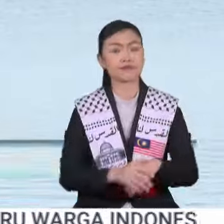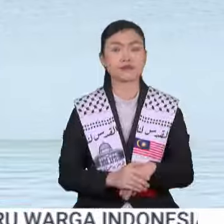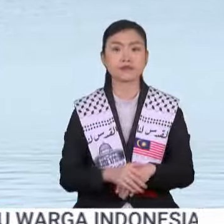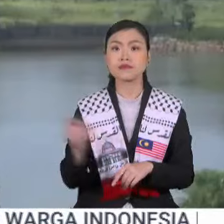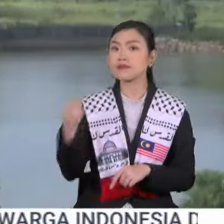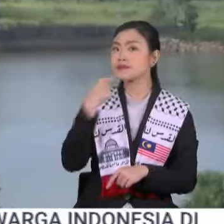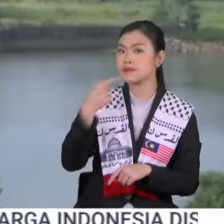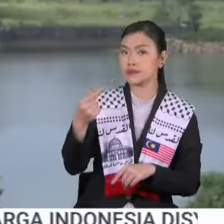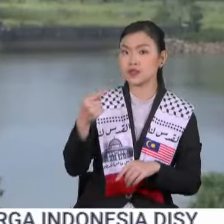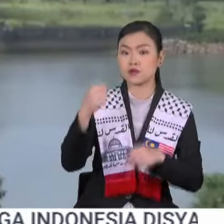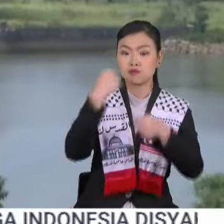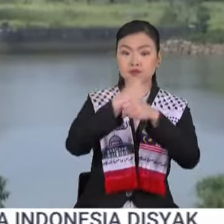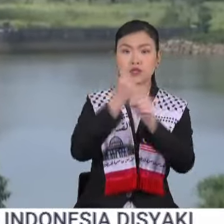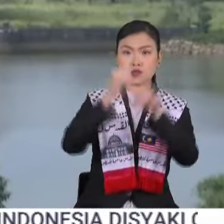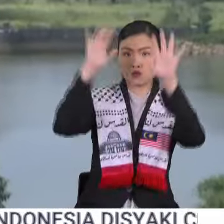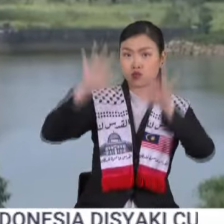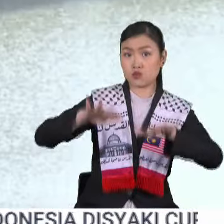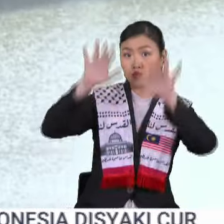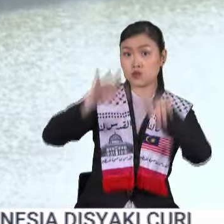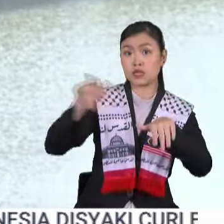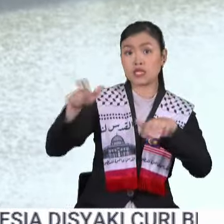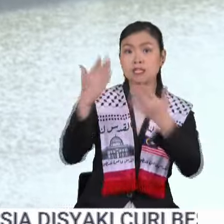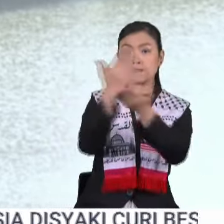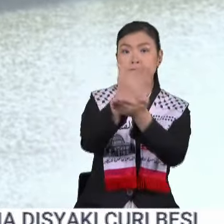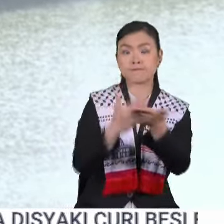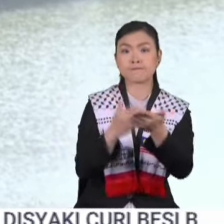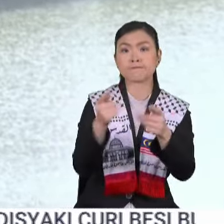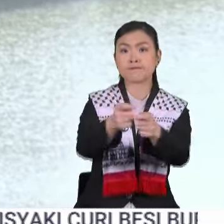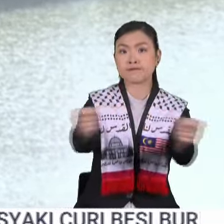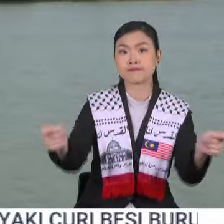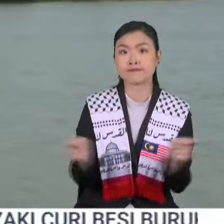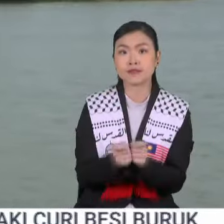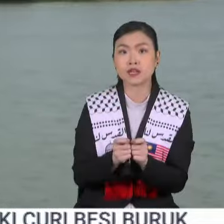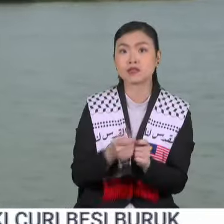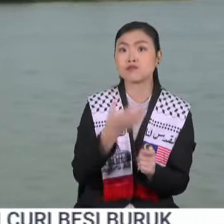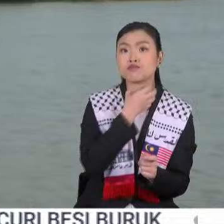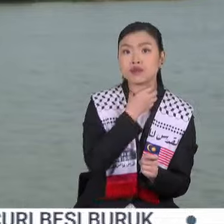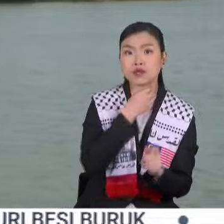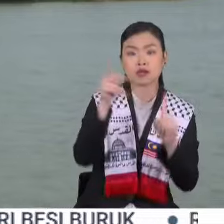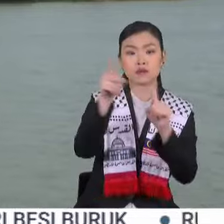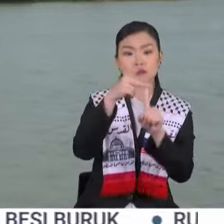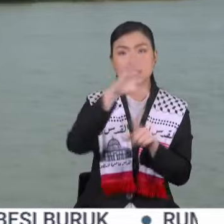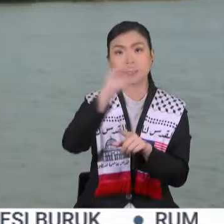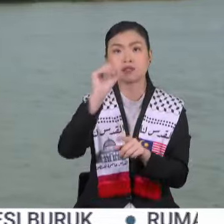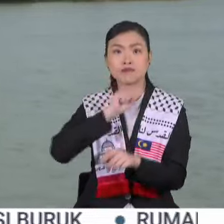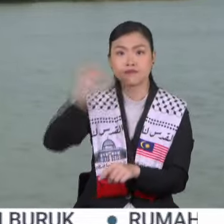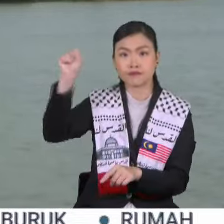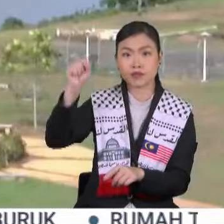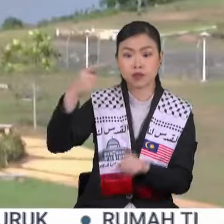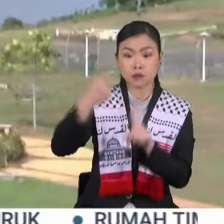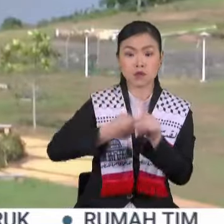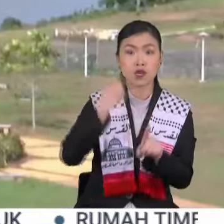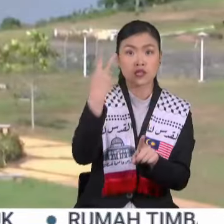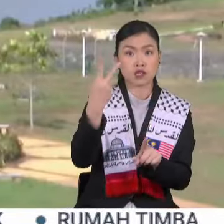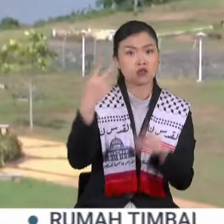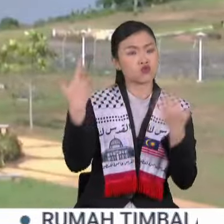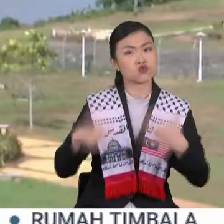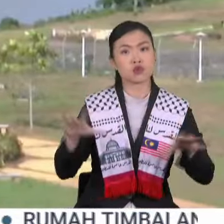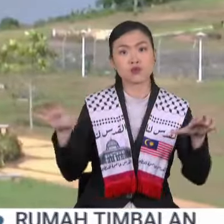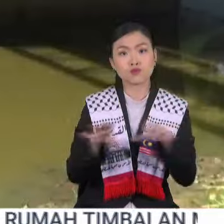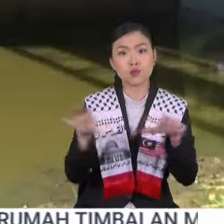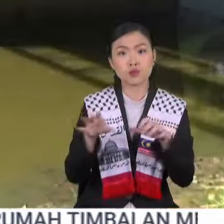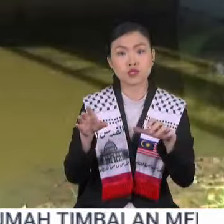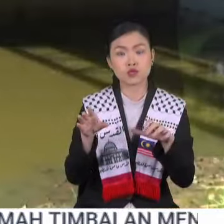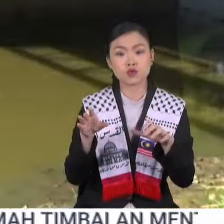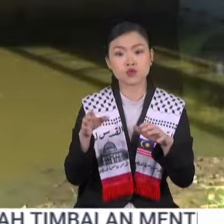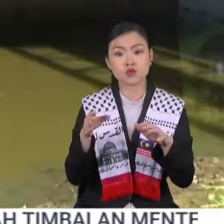Beliau berkata pembenihan awan di beberapa kawasan di Perak, Pulau Pinang dan Sabah pada Februari lalu turut dilaksana untuk